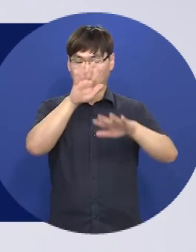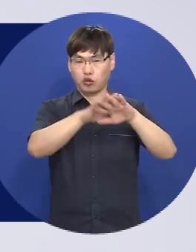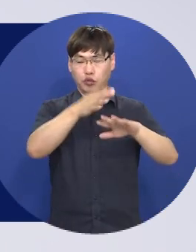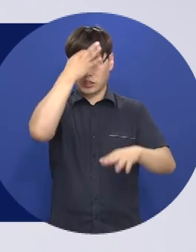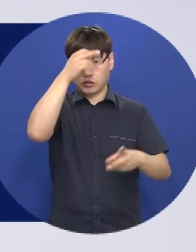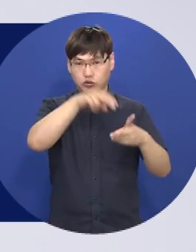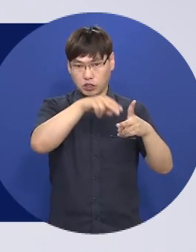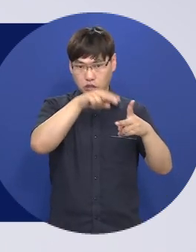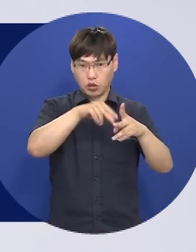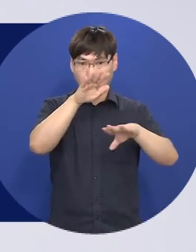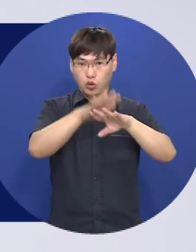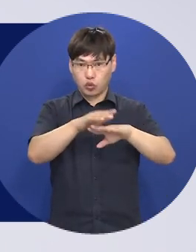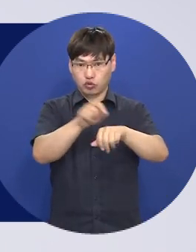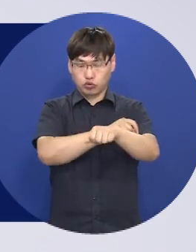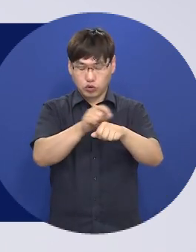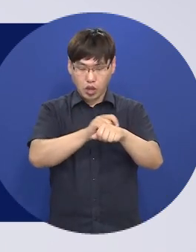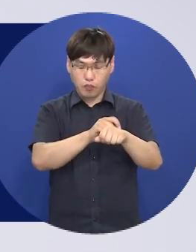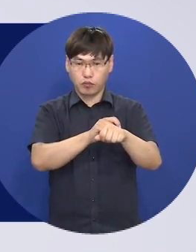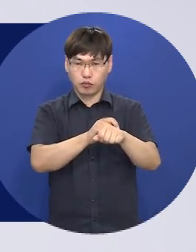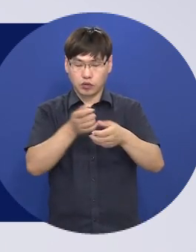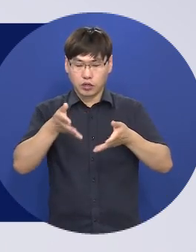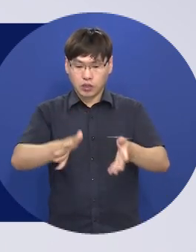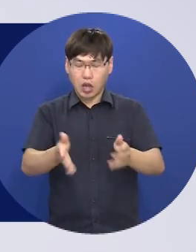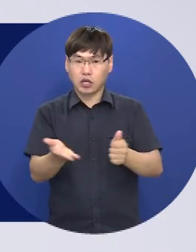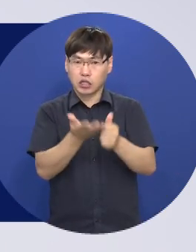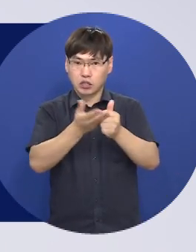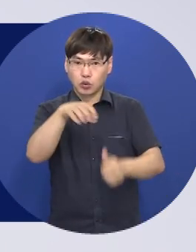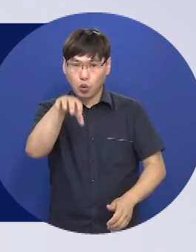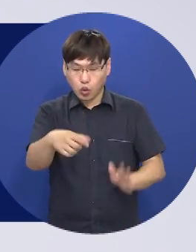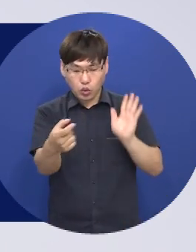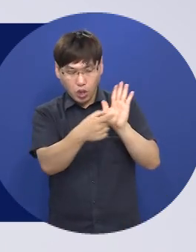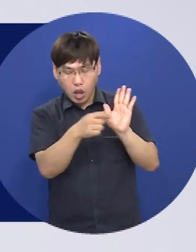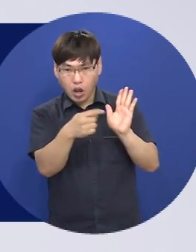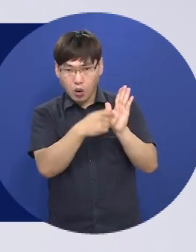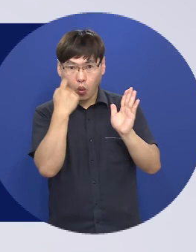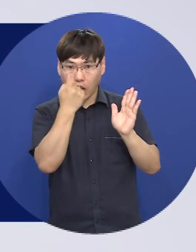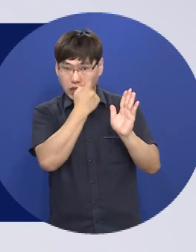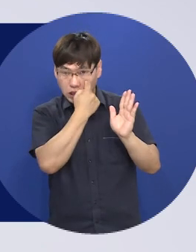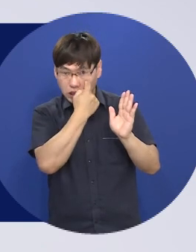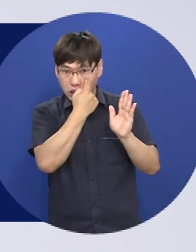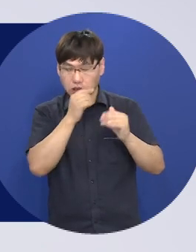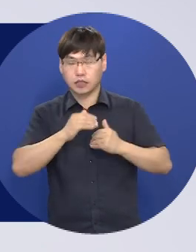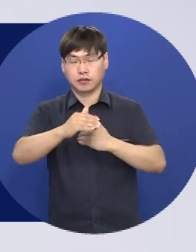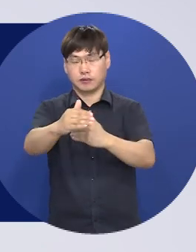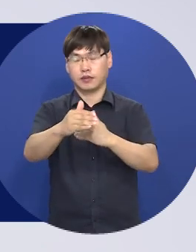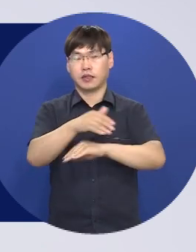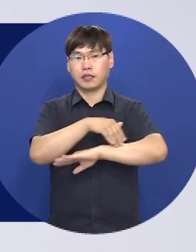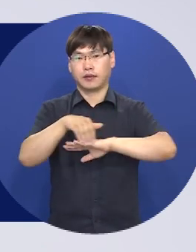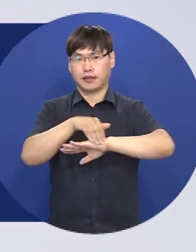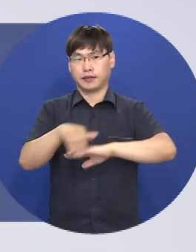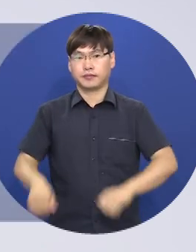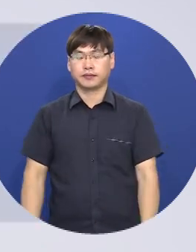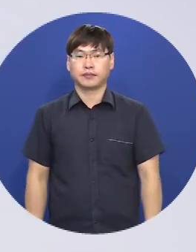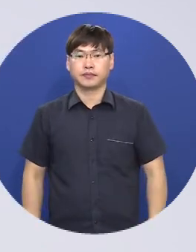농업기술센터는 추석을 맞이해 농축산물 원산지 표시 및 식품 위생 위반 합동 단속을 실시합니다.